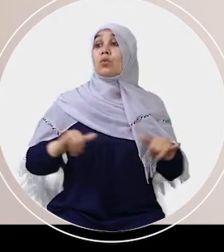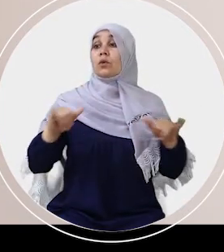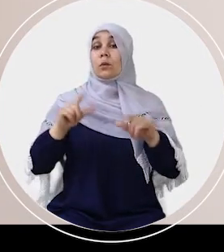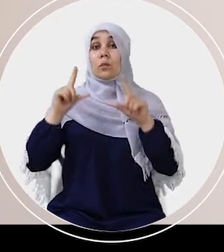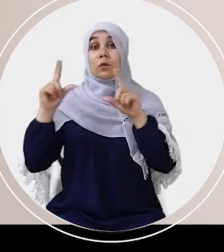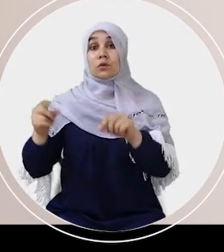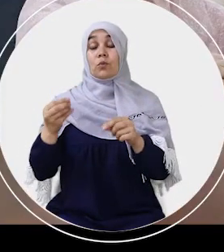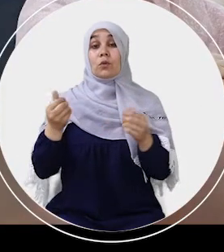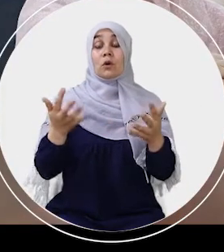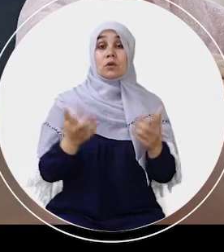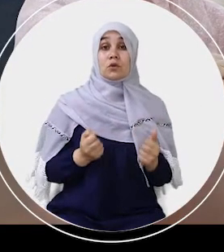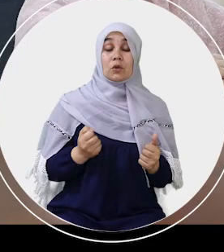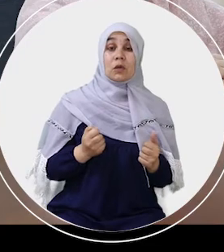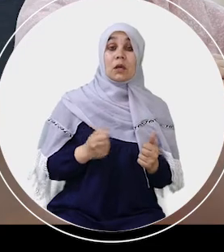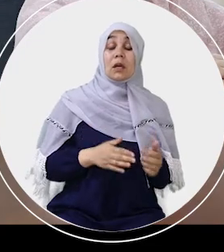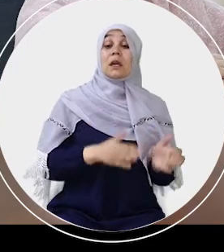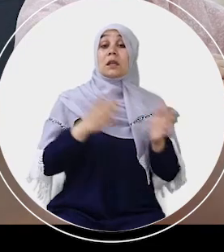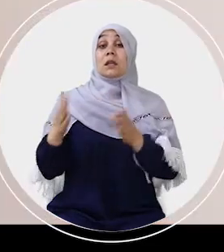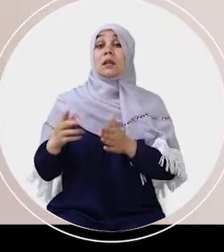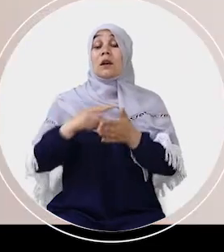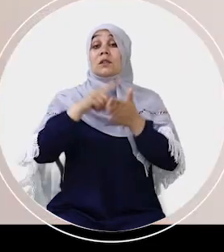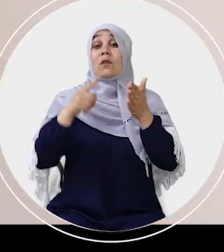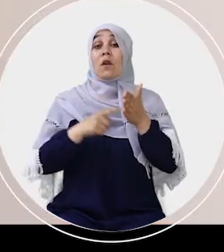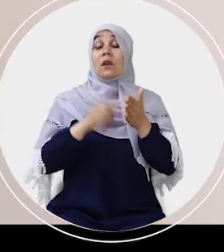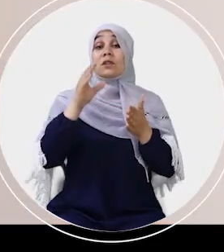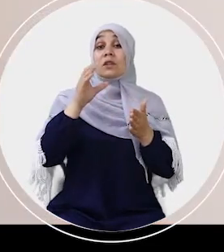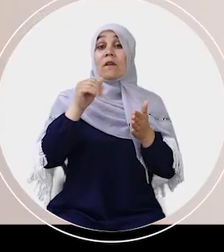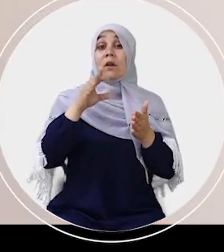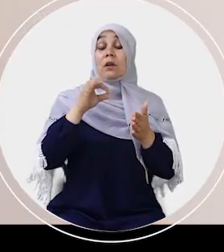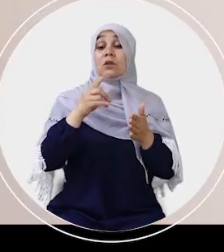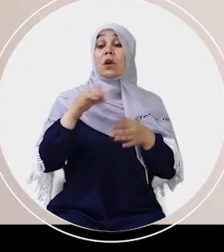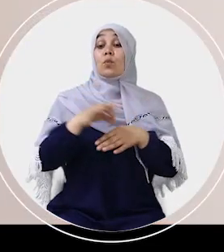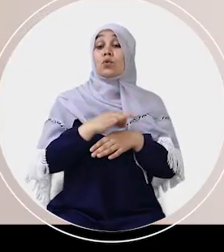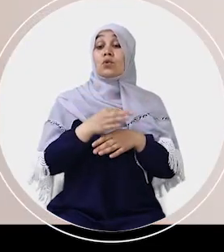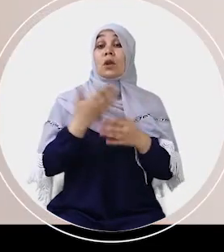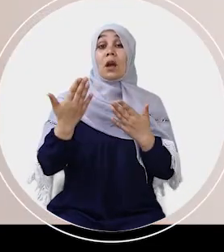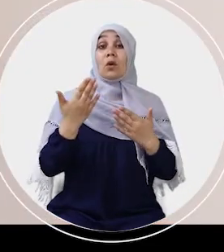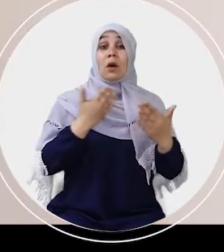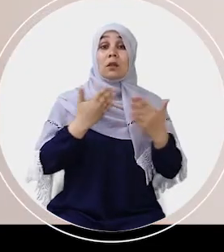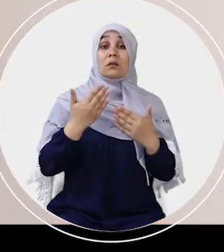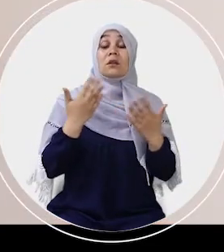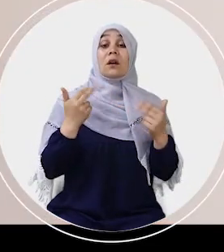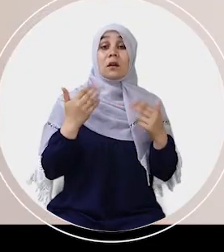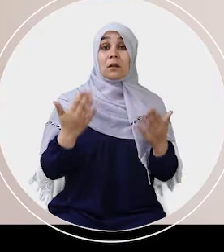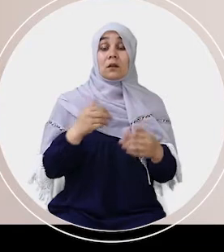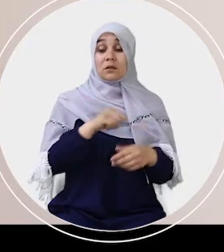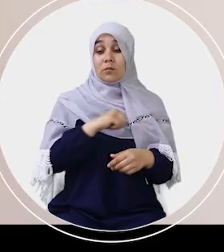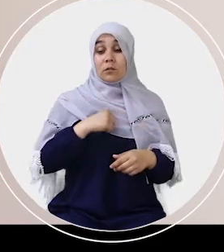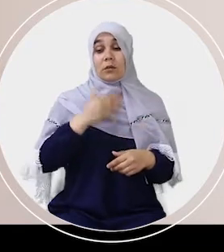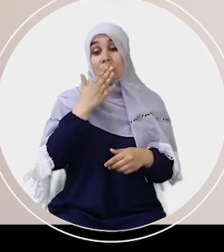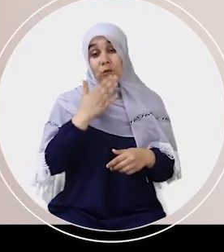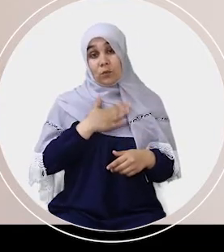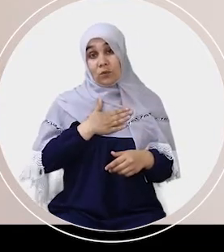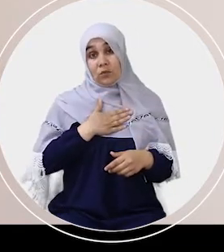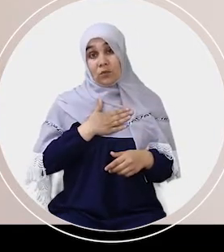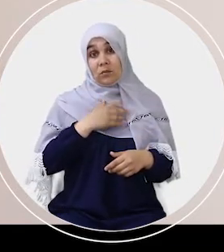kerak pul olish uchun? Keyingi savollarga o'tadigan bo'lsak, turmush o'rtog'ingizning sizga munosabati qanday? Yaxshi ko'radi degan